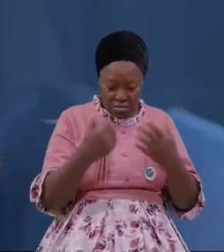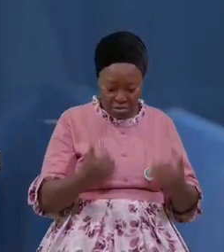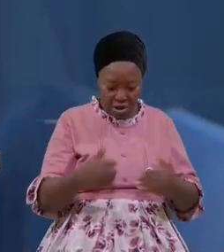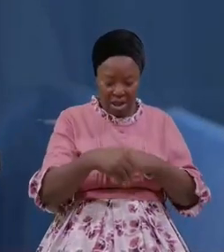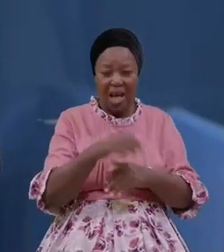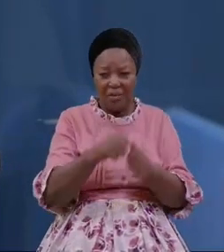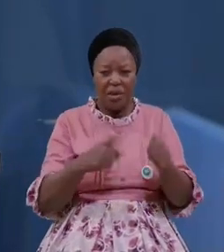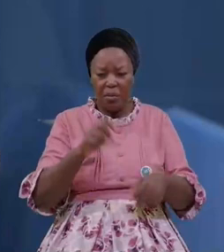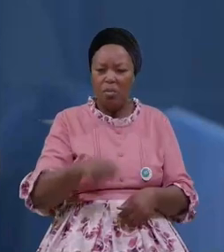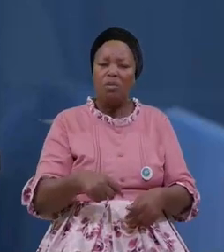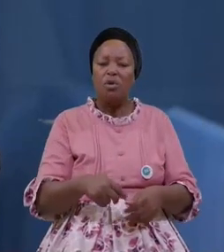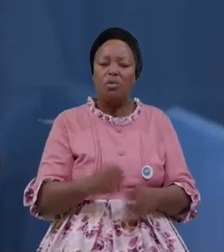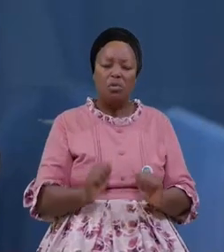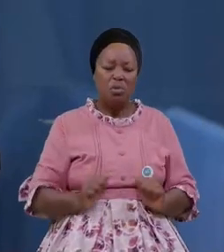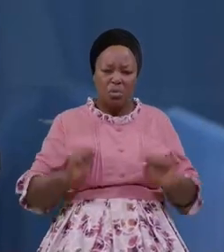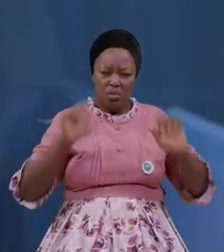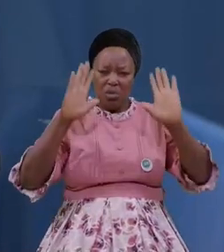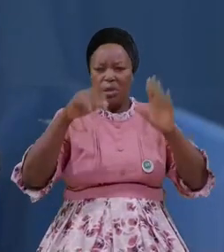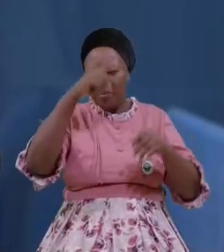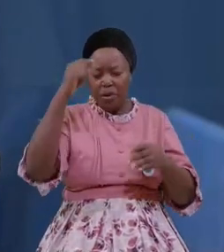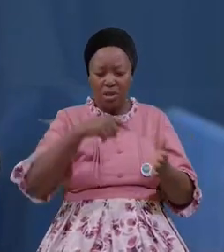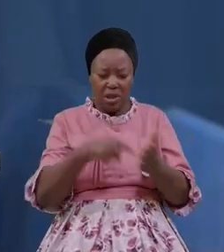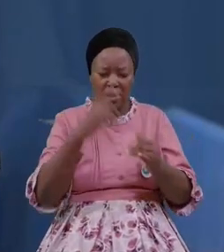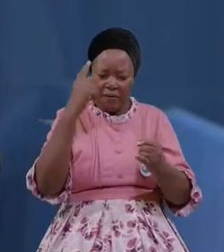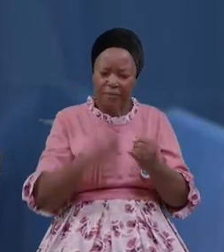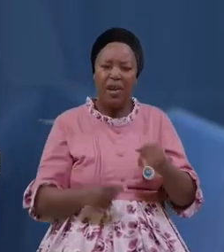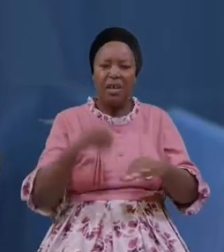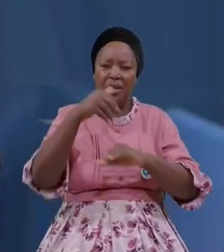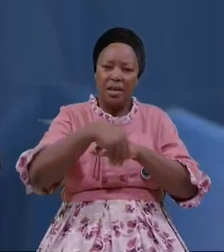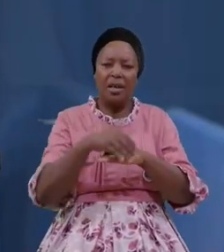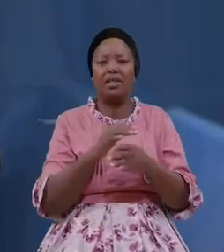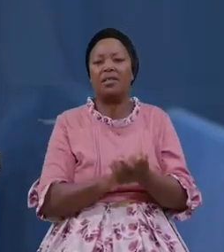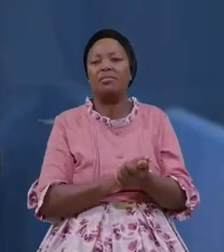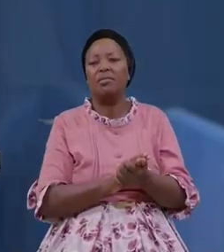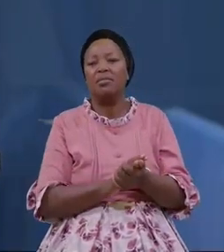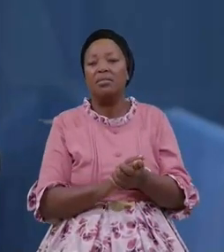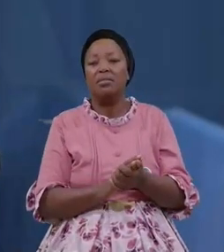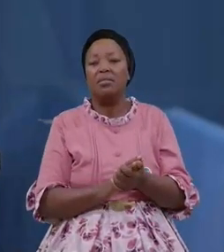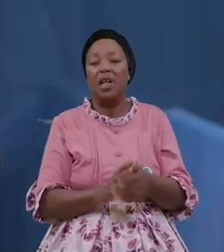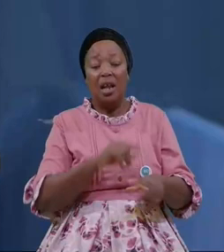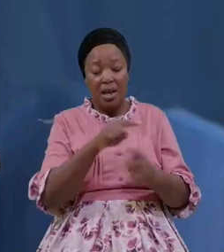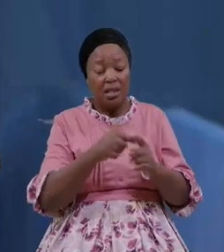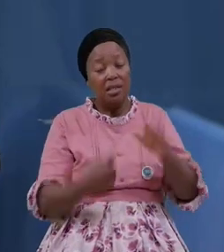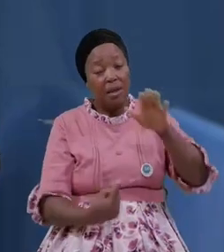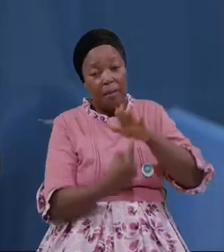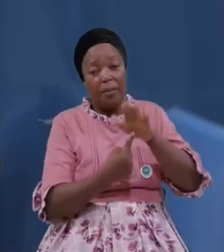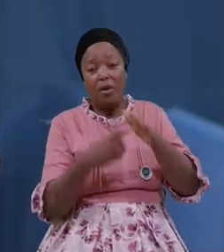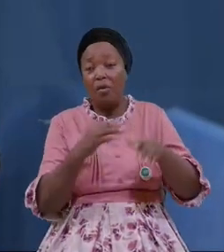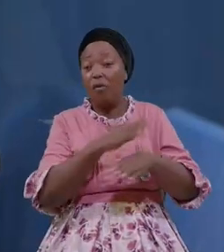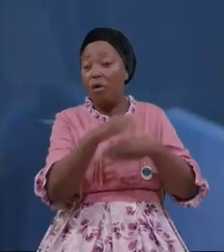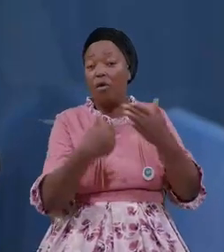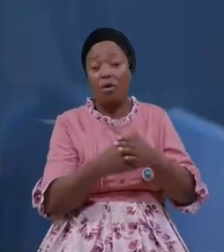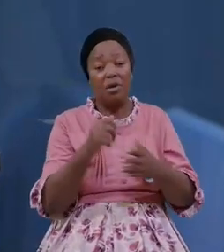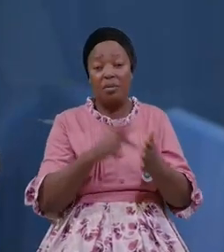t vous êtes malade tous vos problèmes vont fléchir ce soir parce que nous sommes